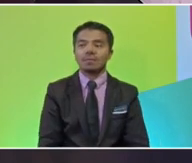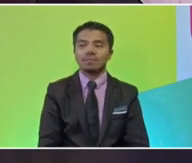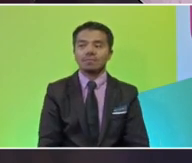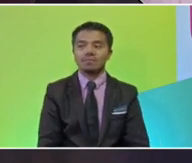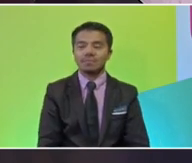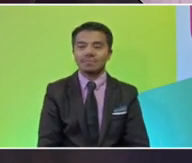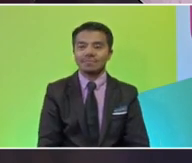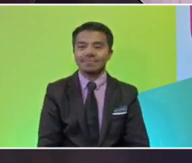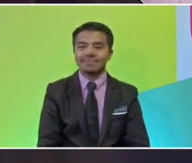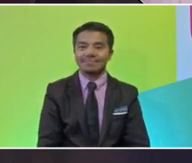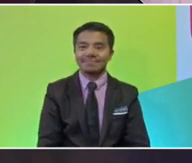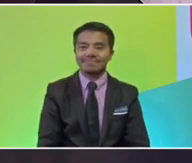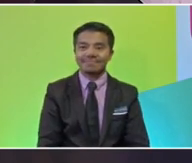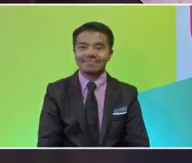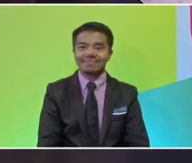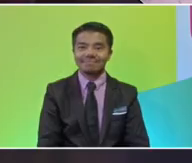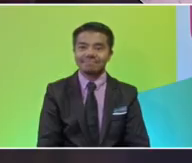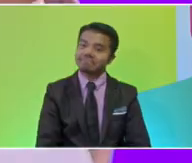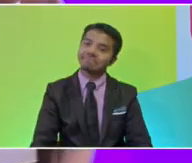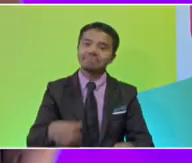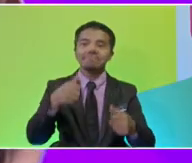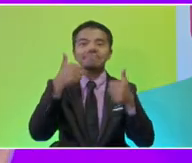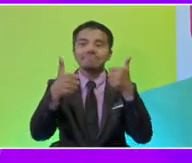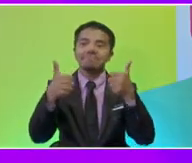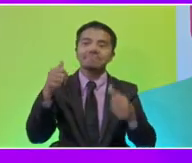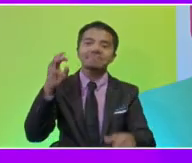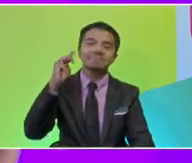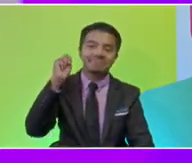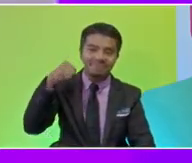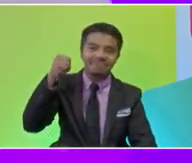untuk melakukan tersebut